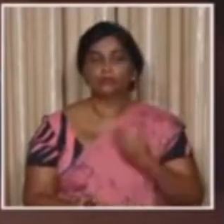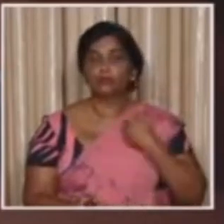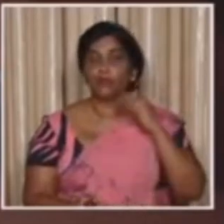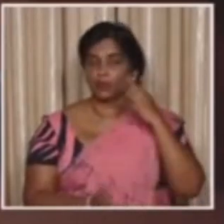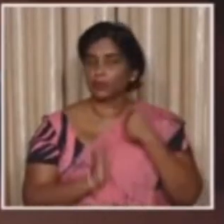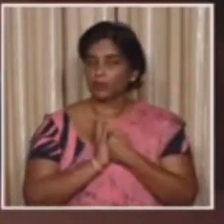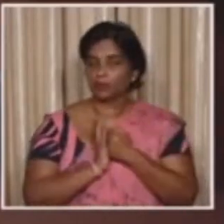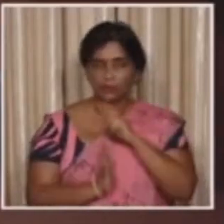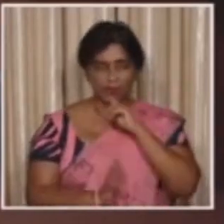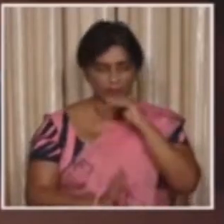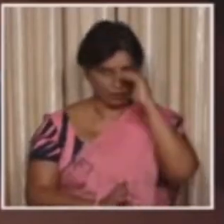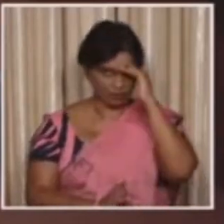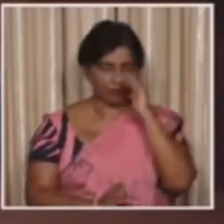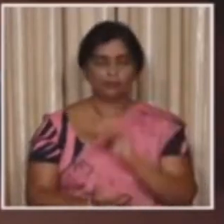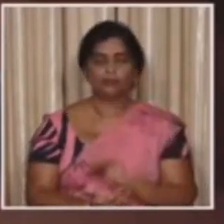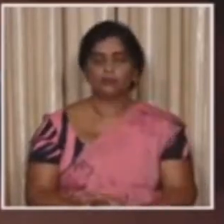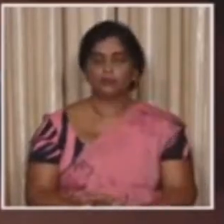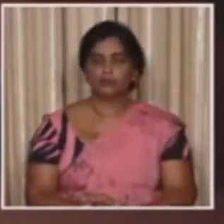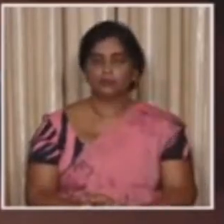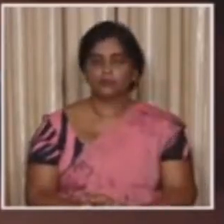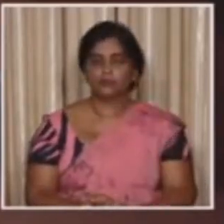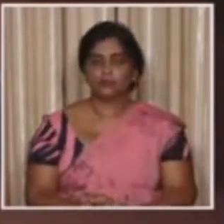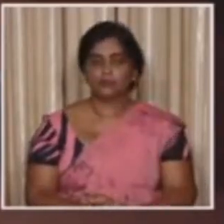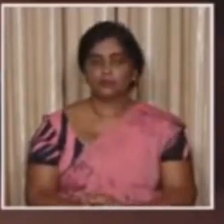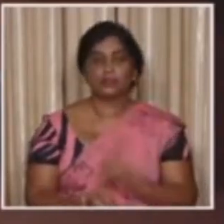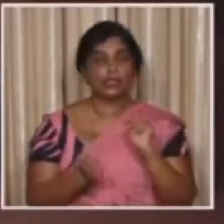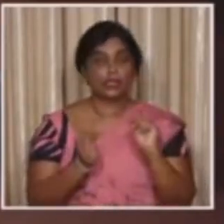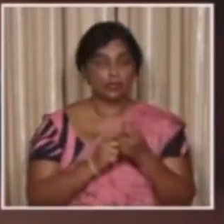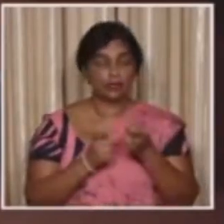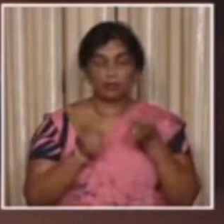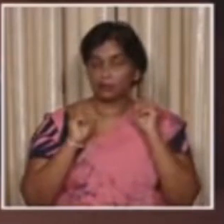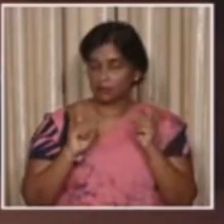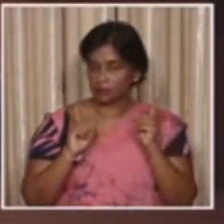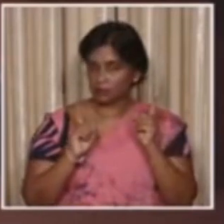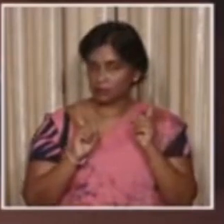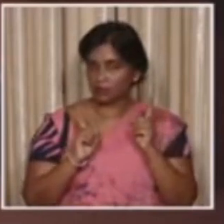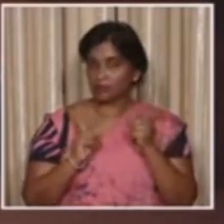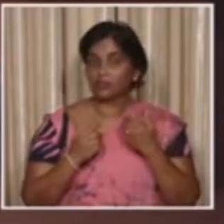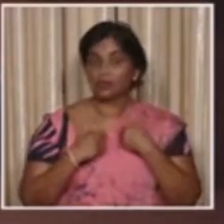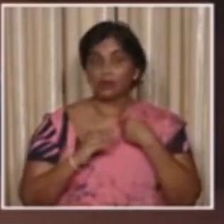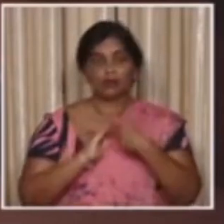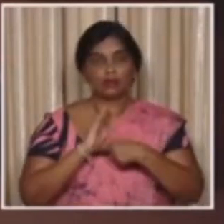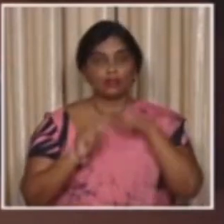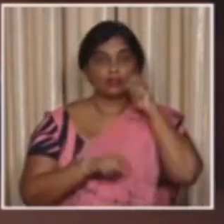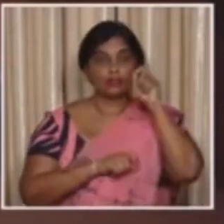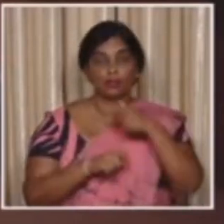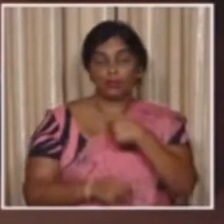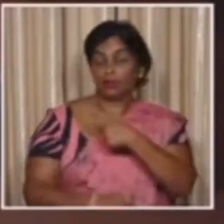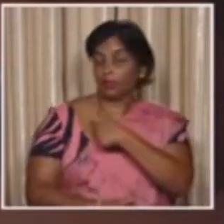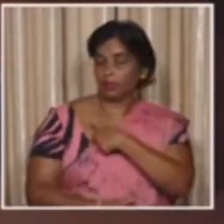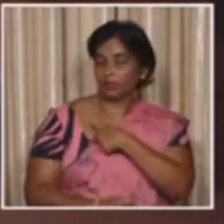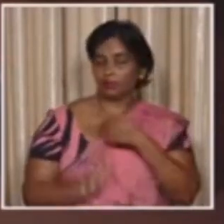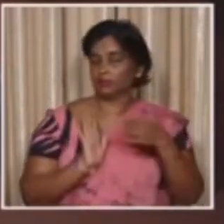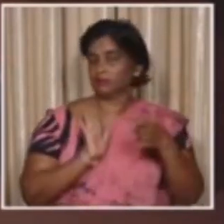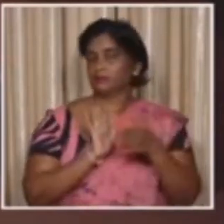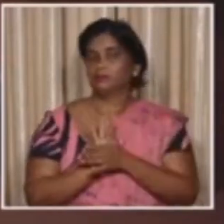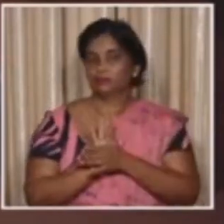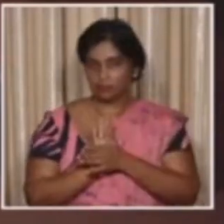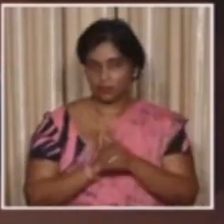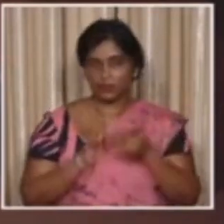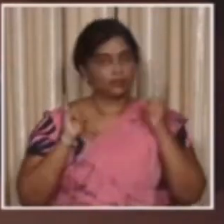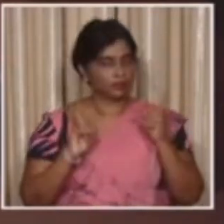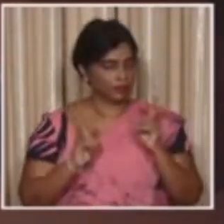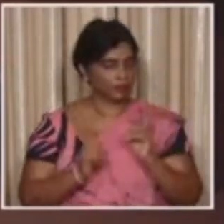ගරු කතානායකතුමනි ක්‍රිකට් ක්‍රීඩාව අපේ රටේ ජනතාවගේ හදවතත් එක්ක බැඳී තිබෙන